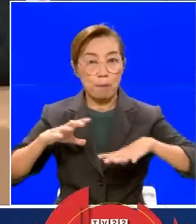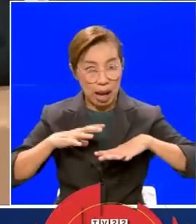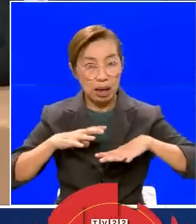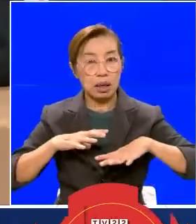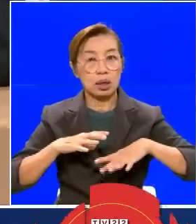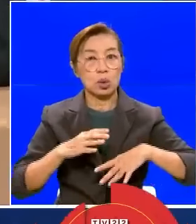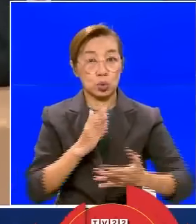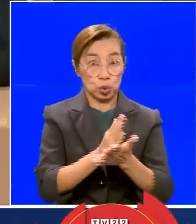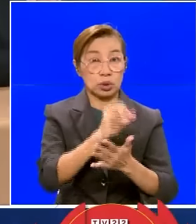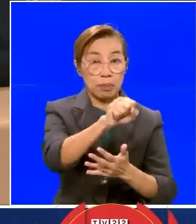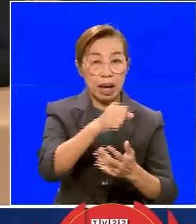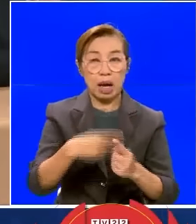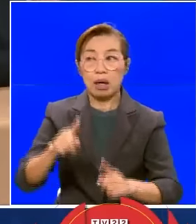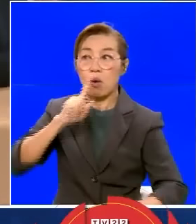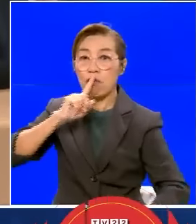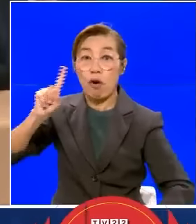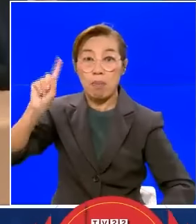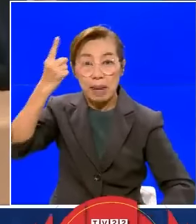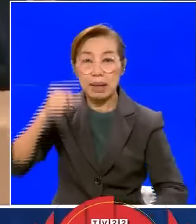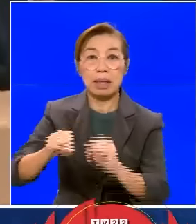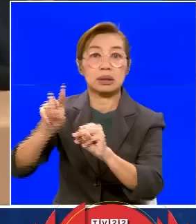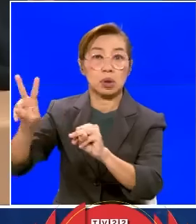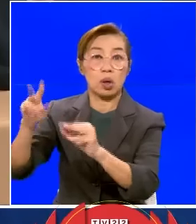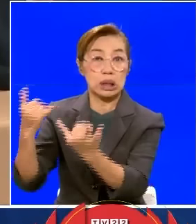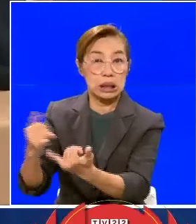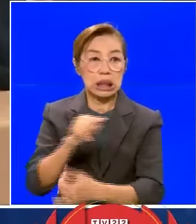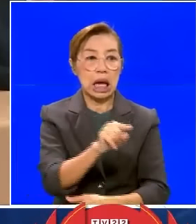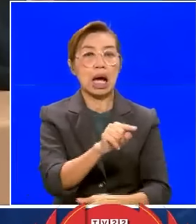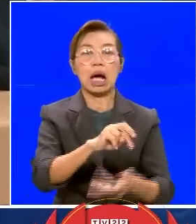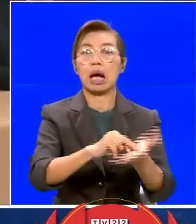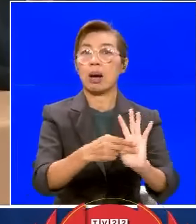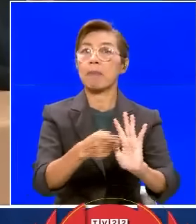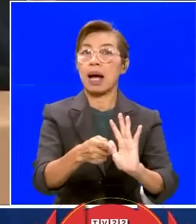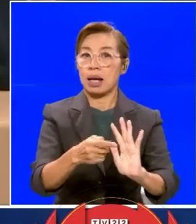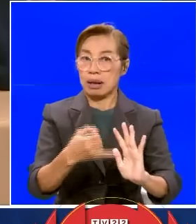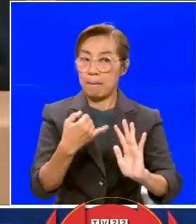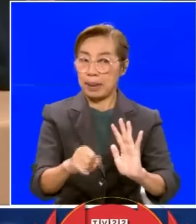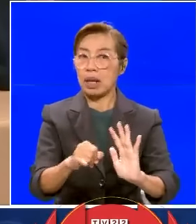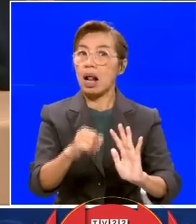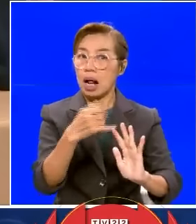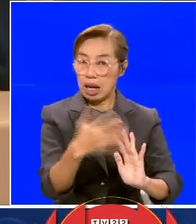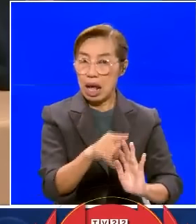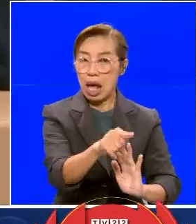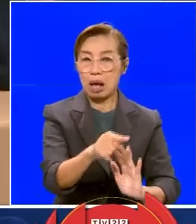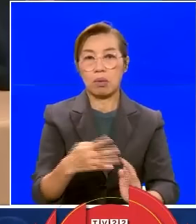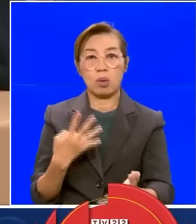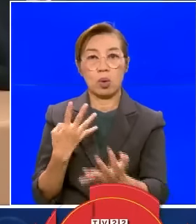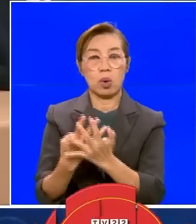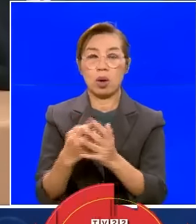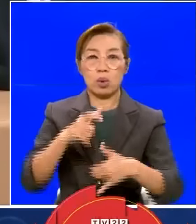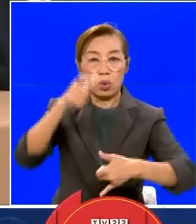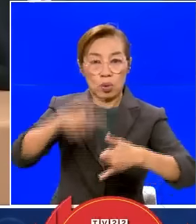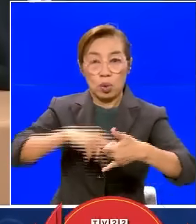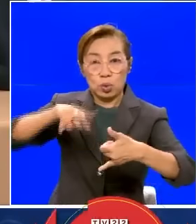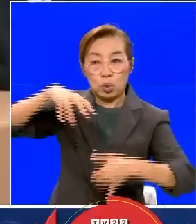ที่เพิ่งถูกสั่งฟ้องไปก็คือกฎหมายอาญามาตรา112 ตกเป็นผู้ต้องหาแล้วกรมคุมประพฤติต้องส่งตัวกลับให้กรมราช